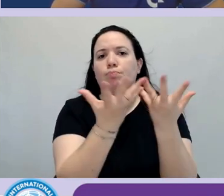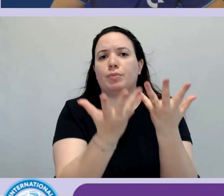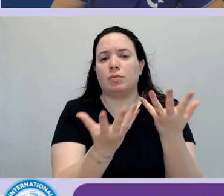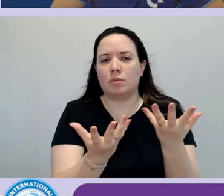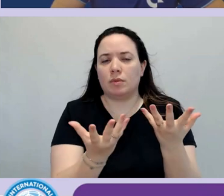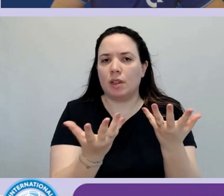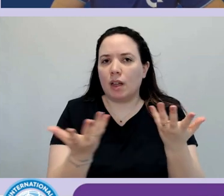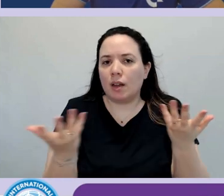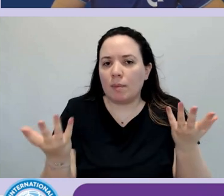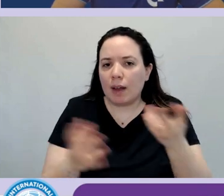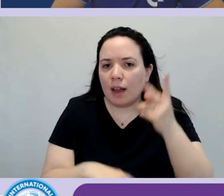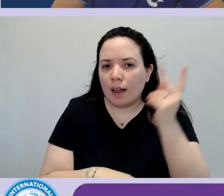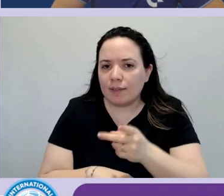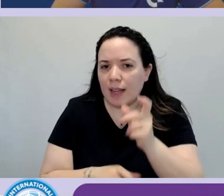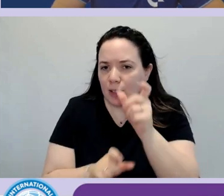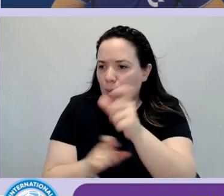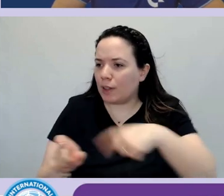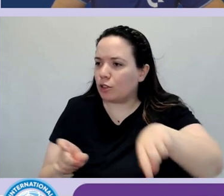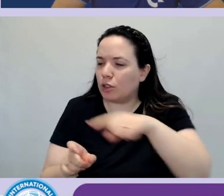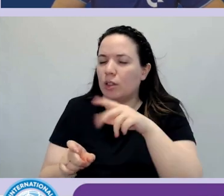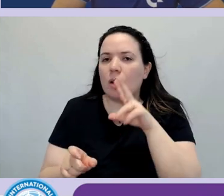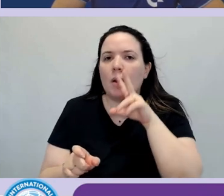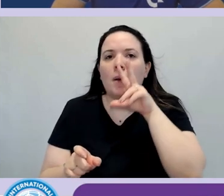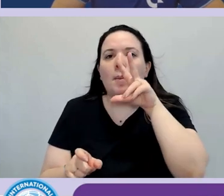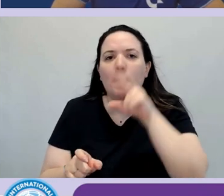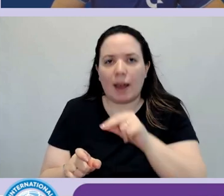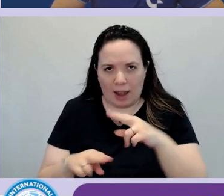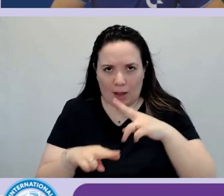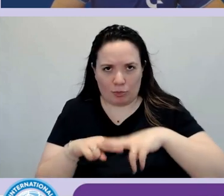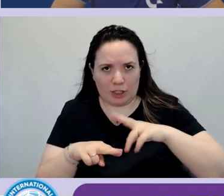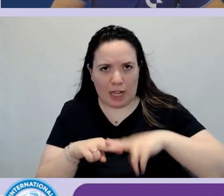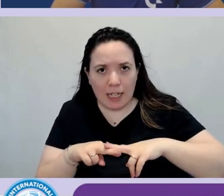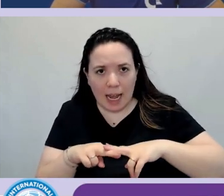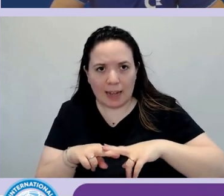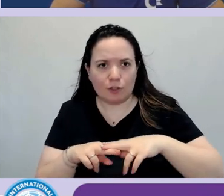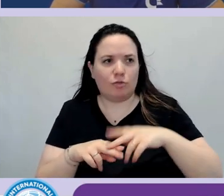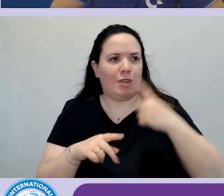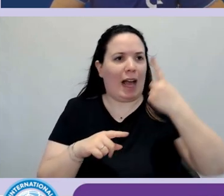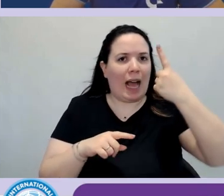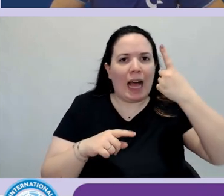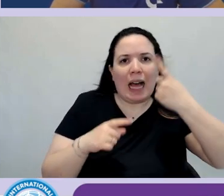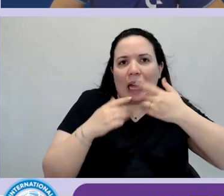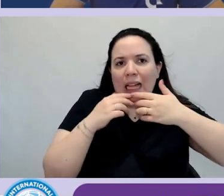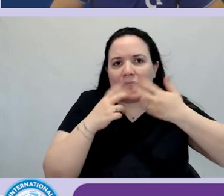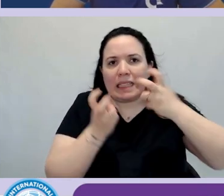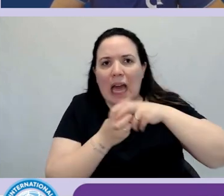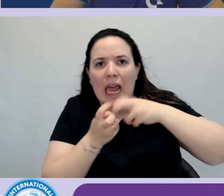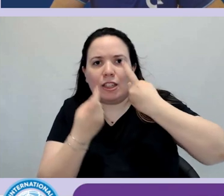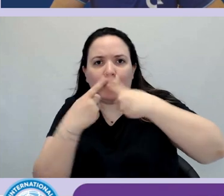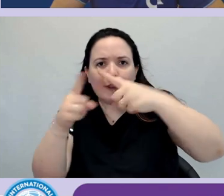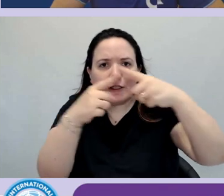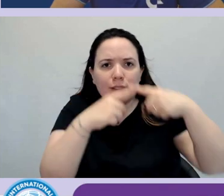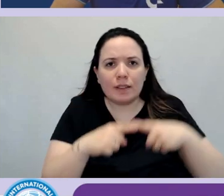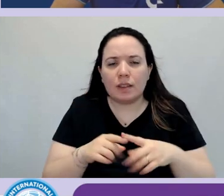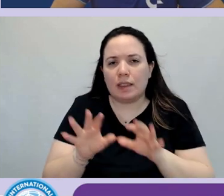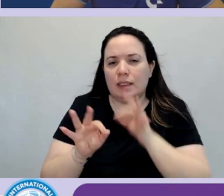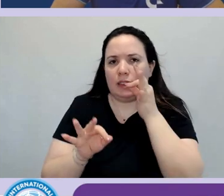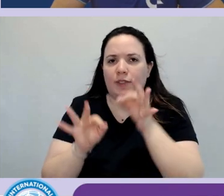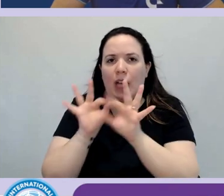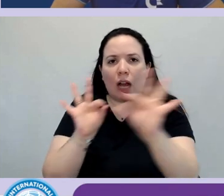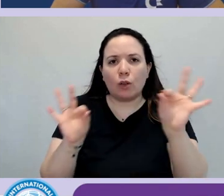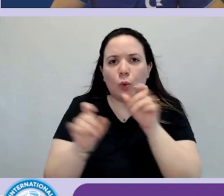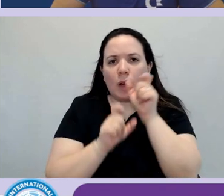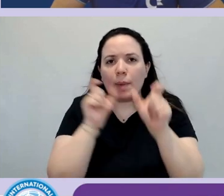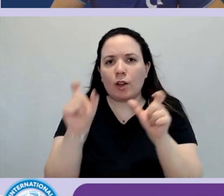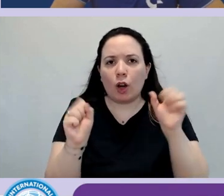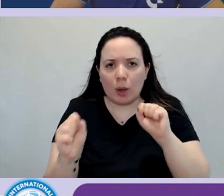ma siamo persone che parlano italiano con accenti e dialetti diversi quindi alcune parole potrebbero diventare non